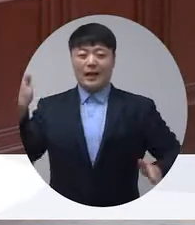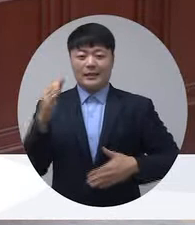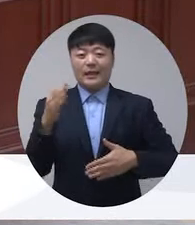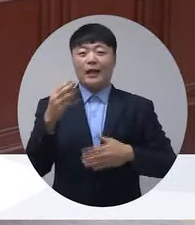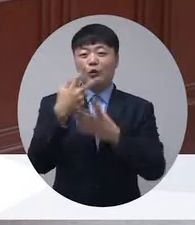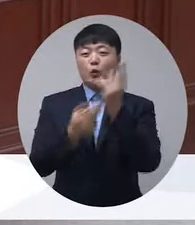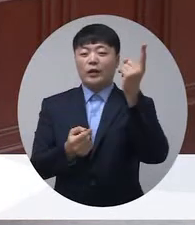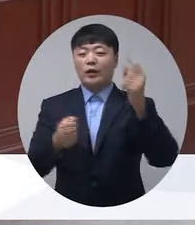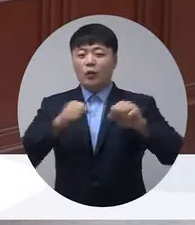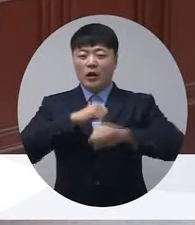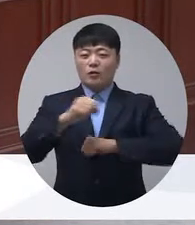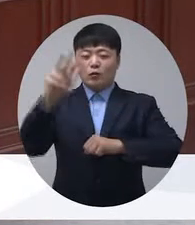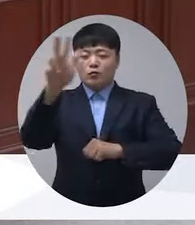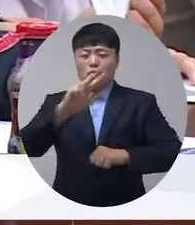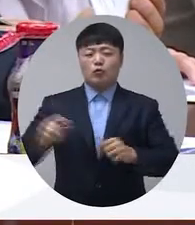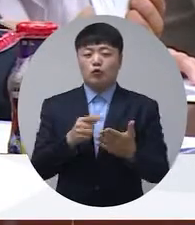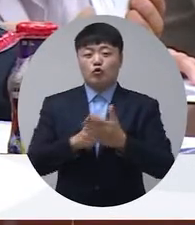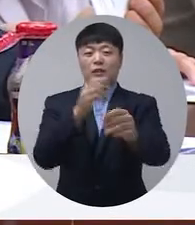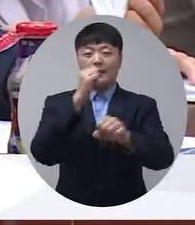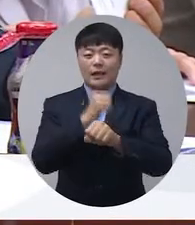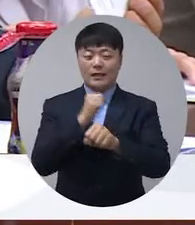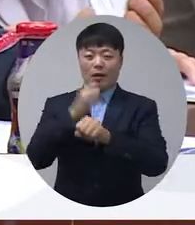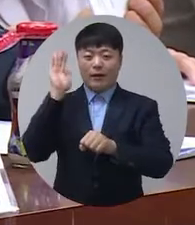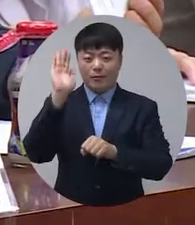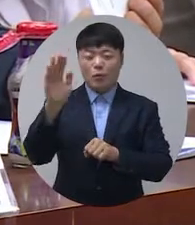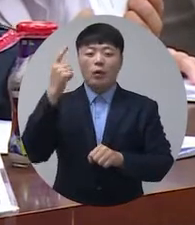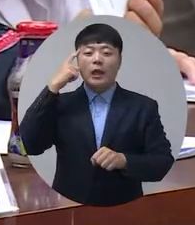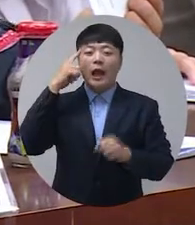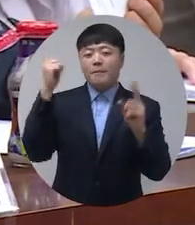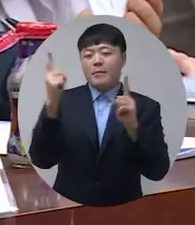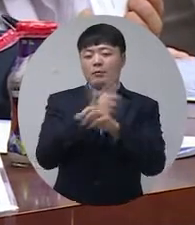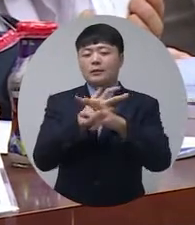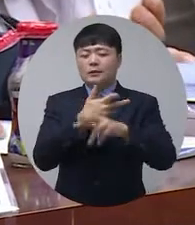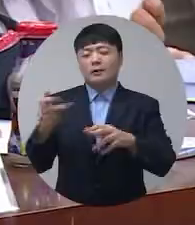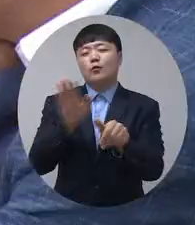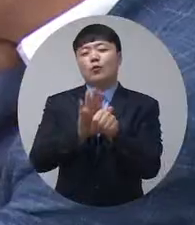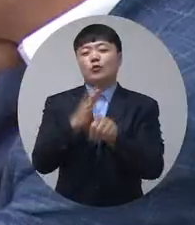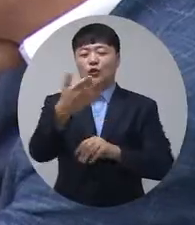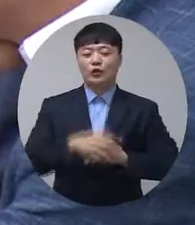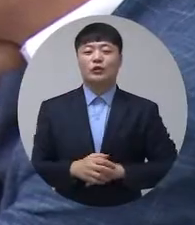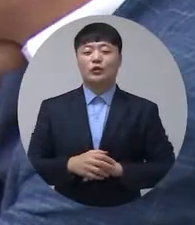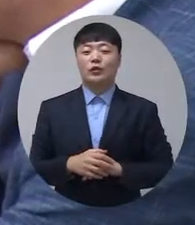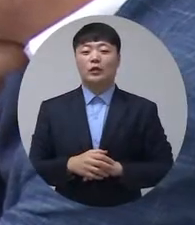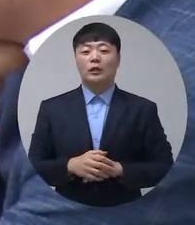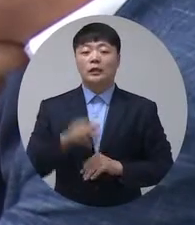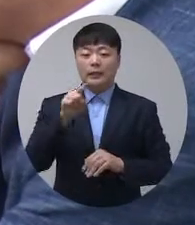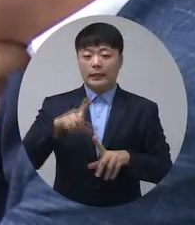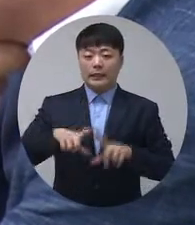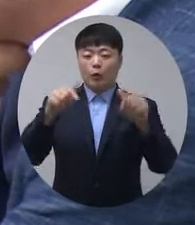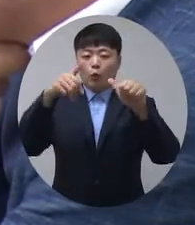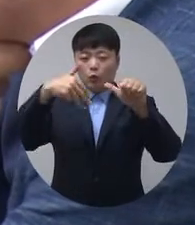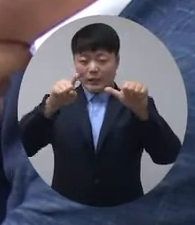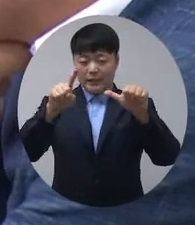통해 활 동 사업을 적극적으로 추진해 미래세대의 통일 20 제고에 크게 기여해 왔습니다 이나 5차